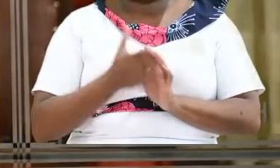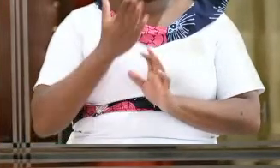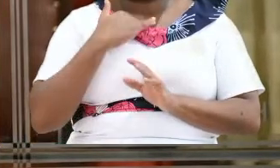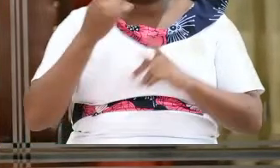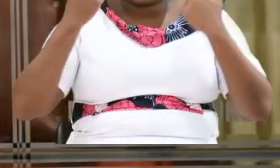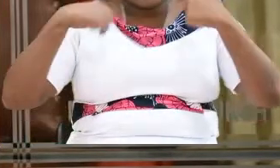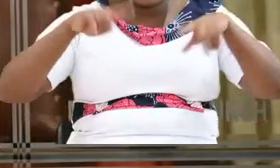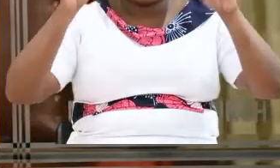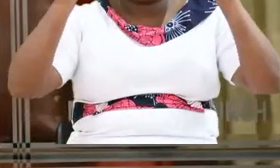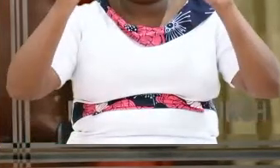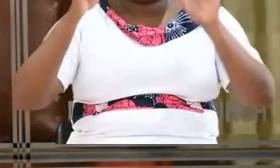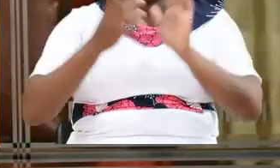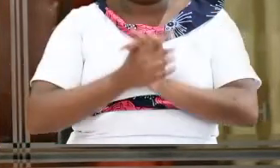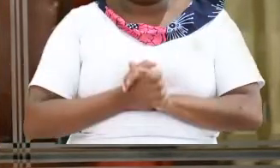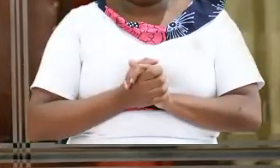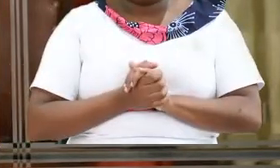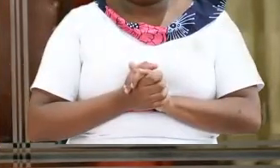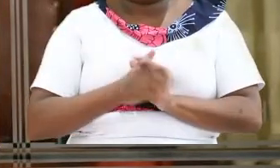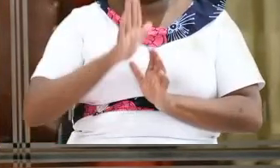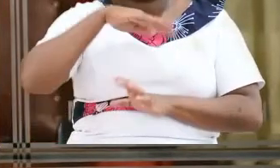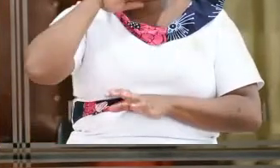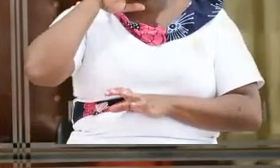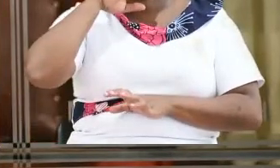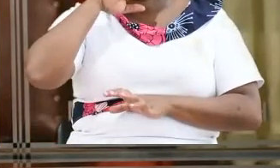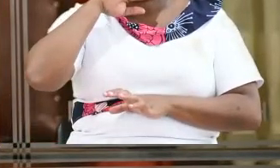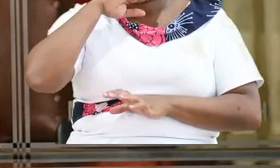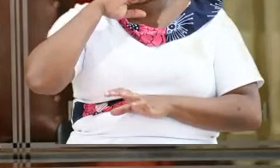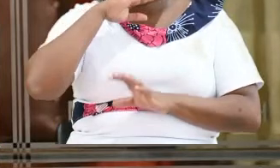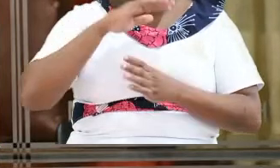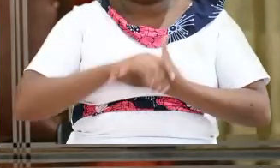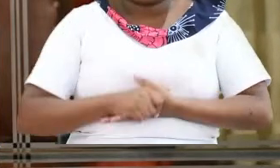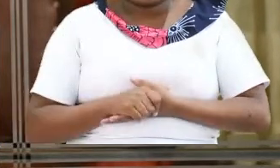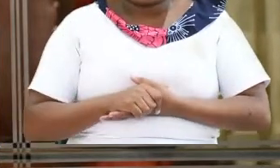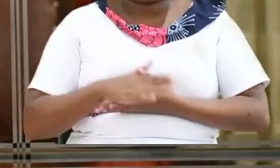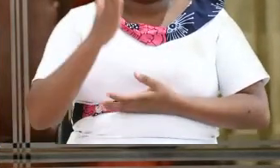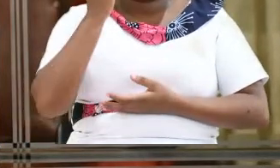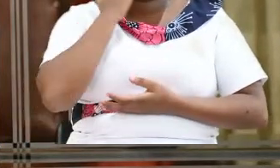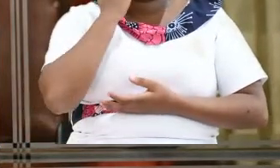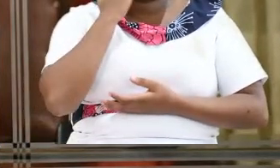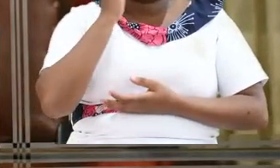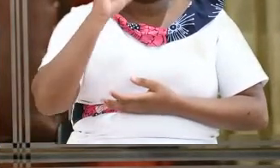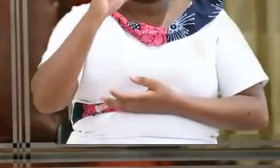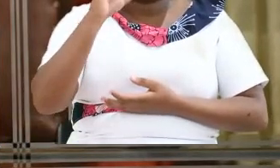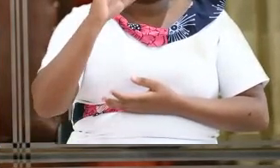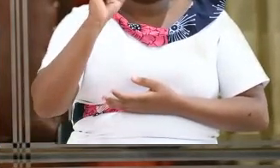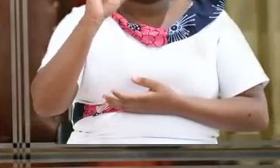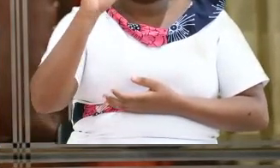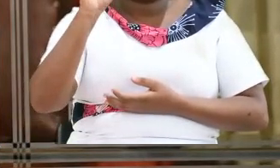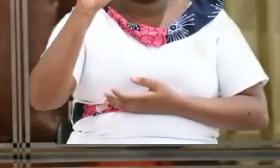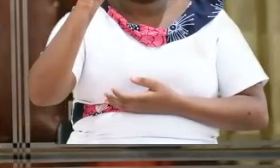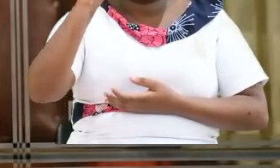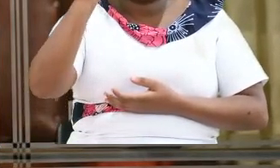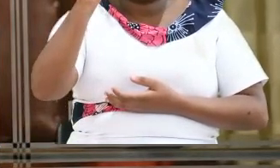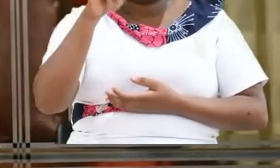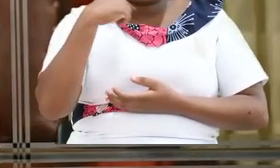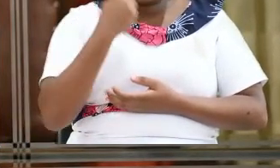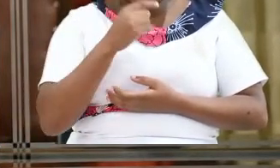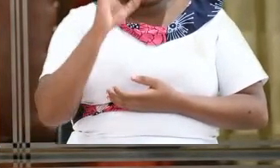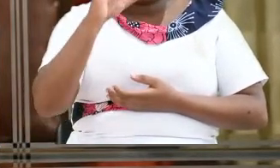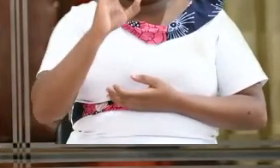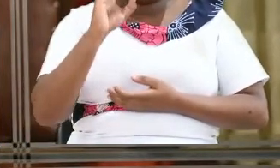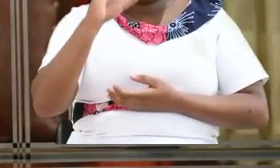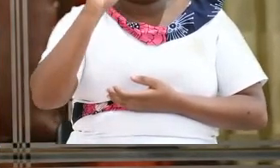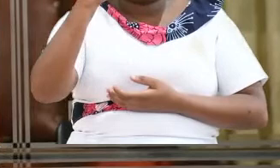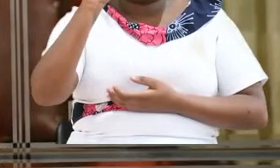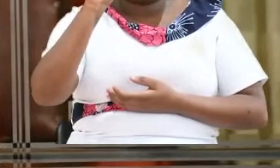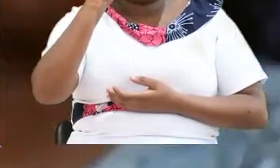tunatangaziwa kifo cha Mama Cecilia, ambaye Cecilia ni